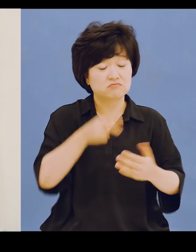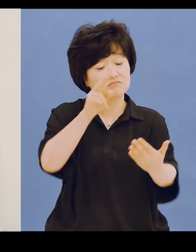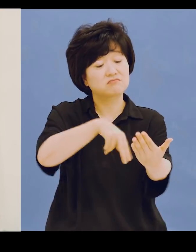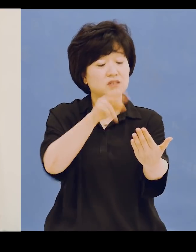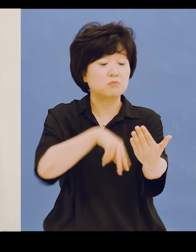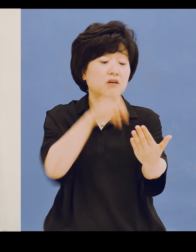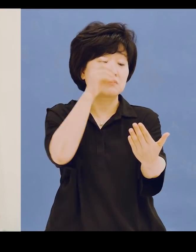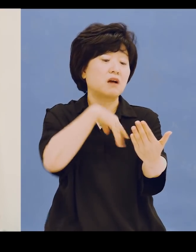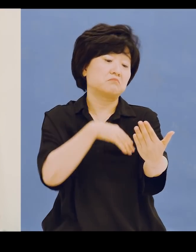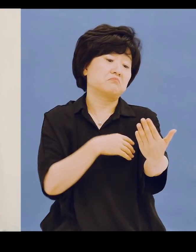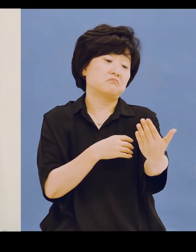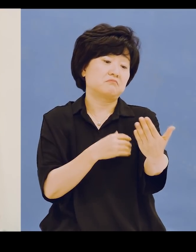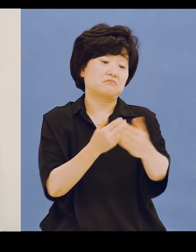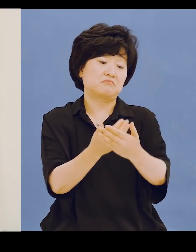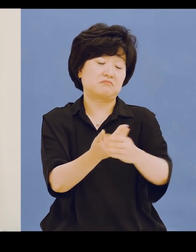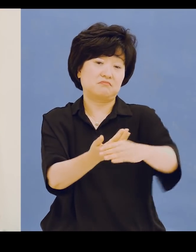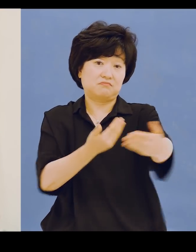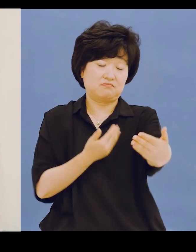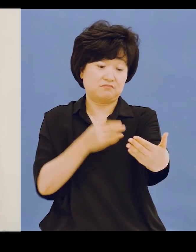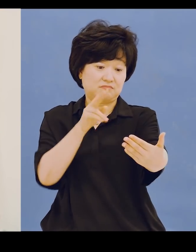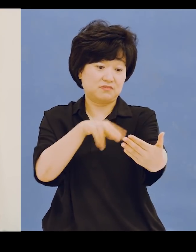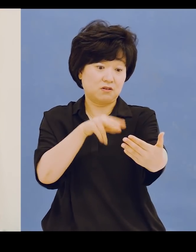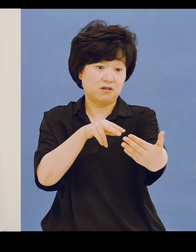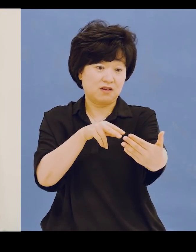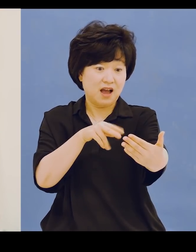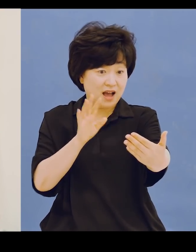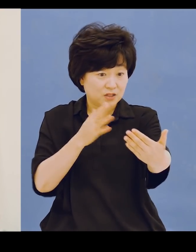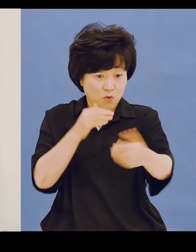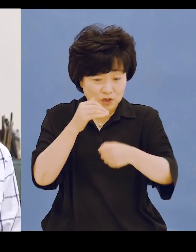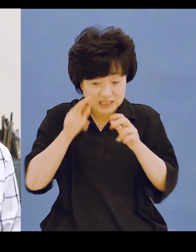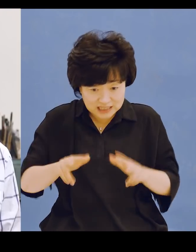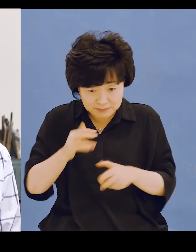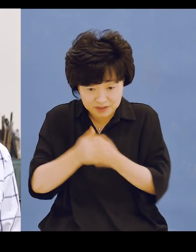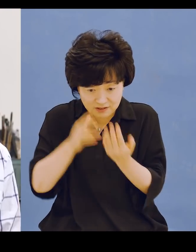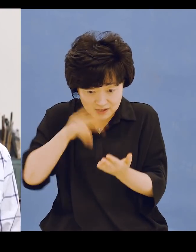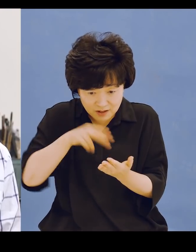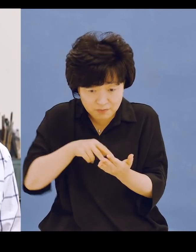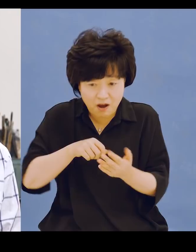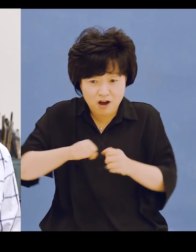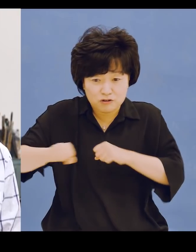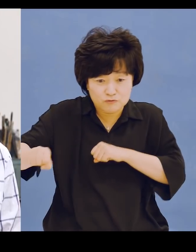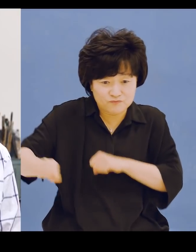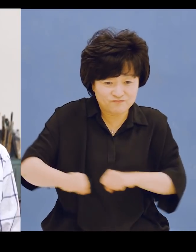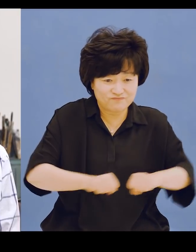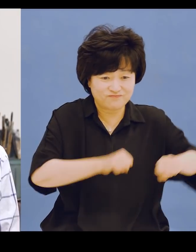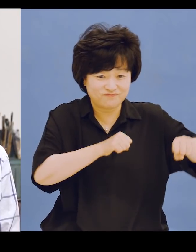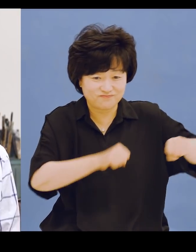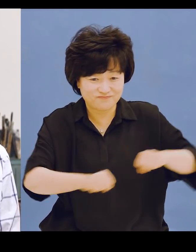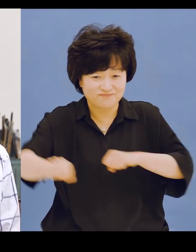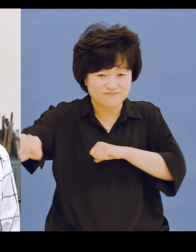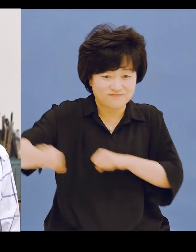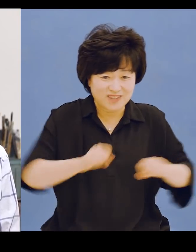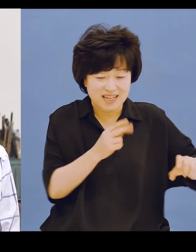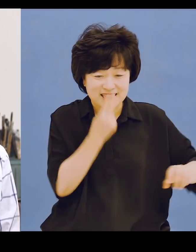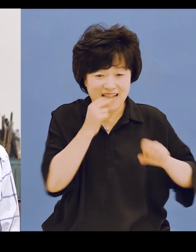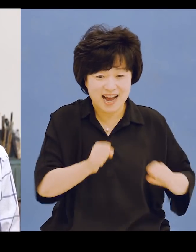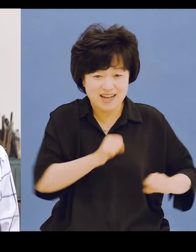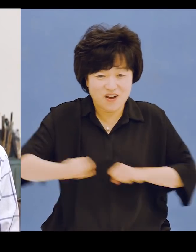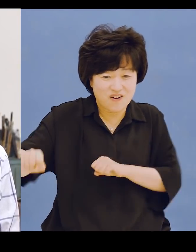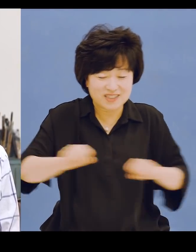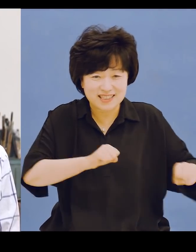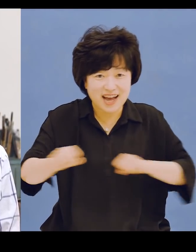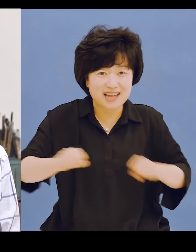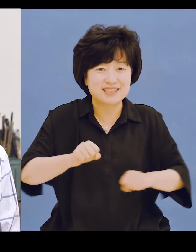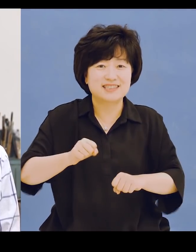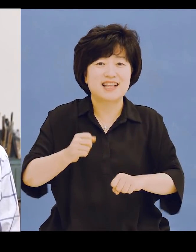보았는데 이제는 그 움직이시는 하나님을 보았고 또 그가 어떠한 동기로